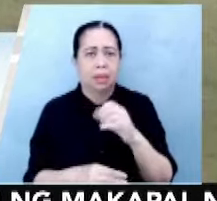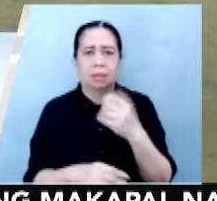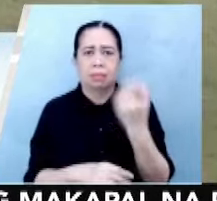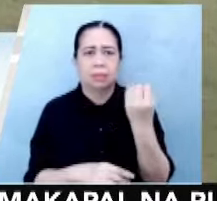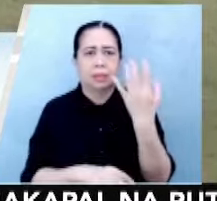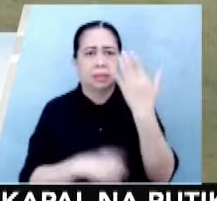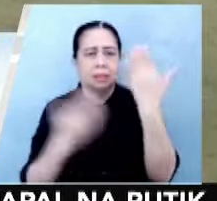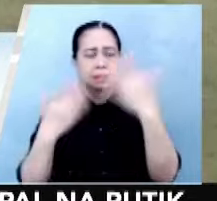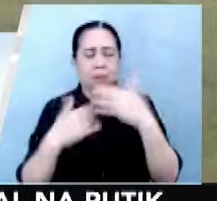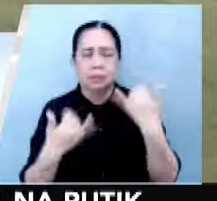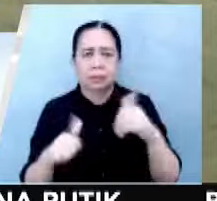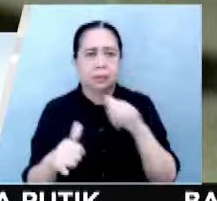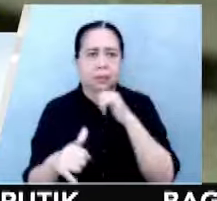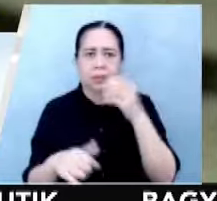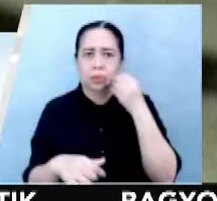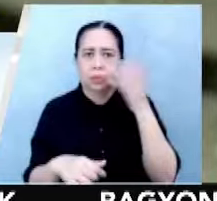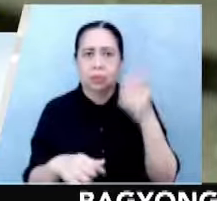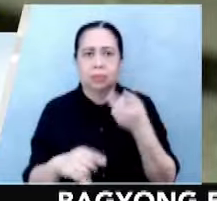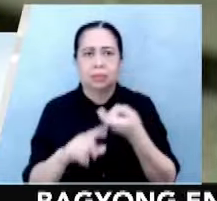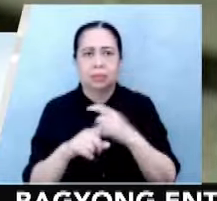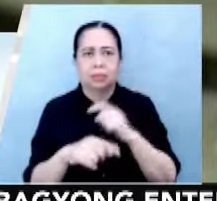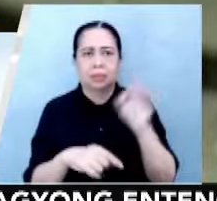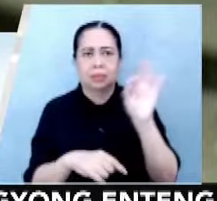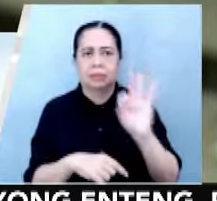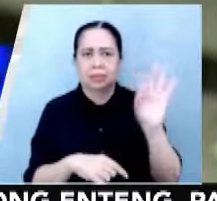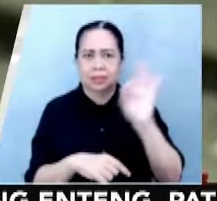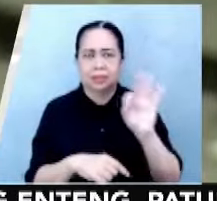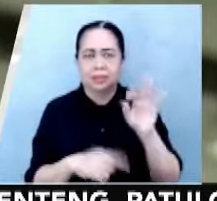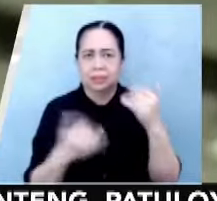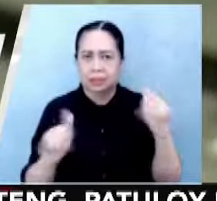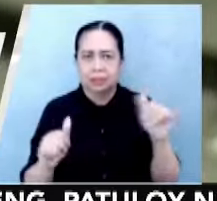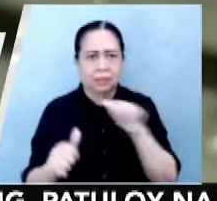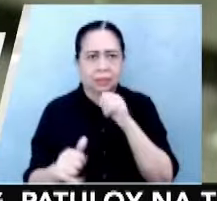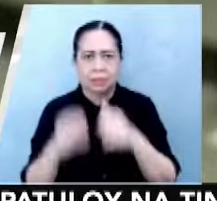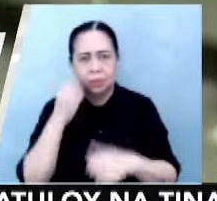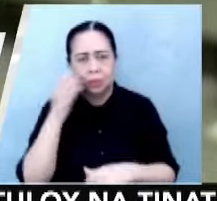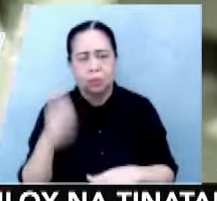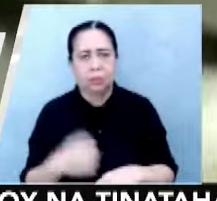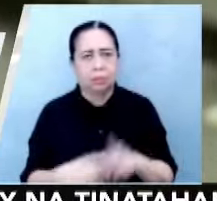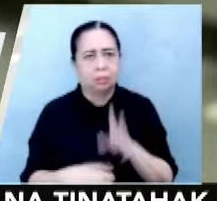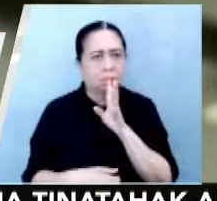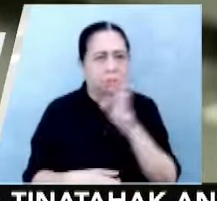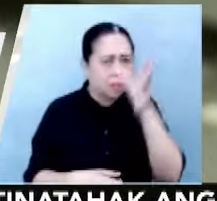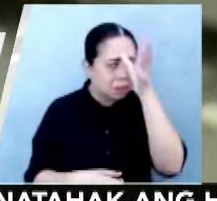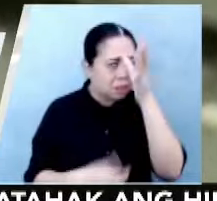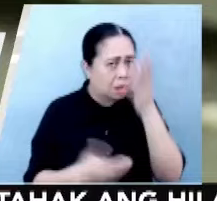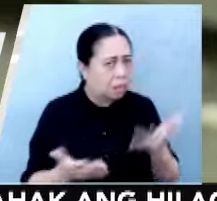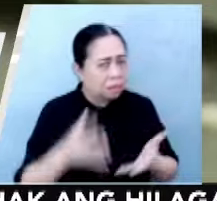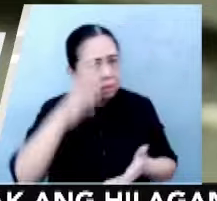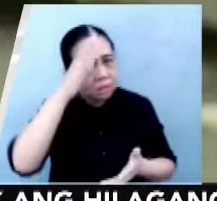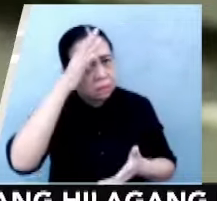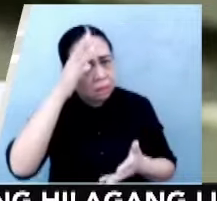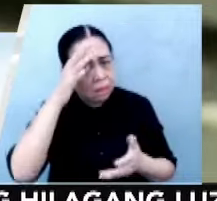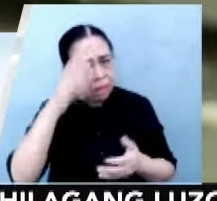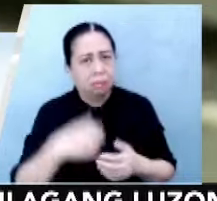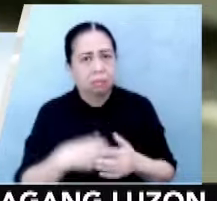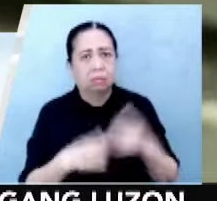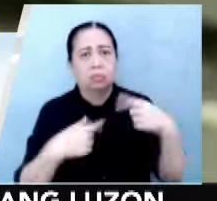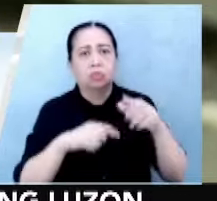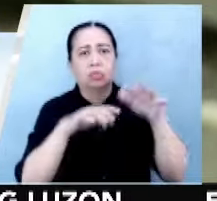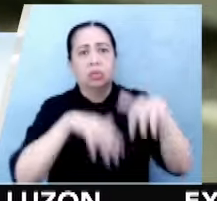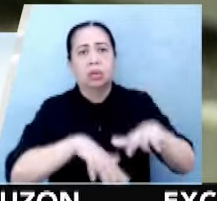nang pumalaot nitong Biyernes. Saan si tatay daw? Tatay. Saan siya? Dagat. Nag-ano